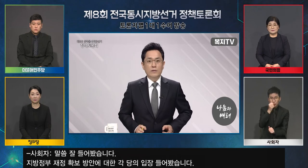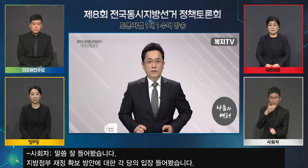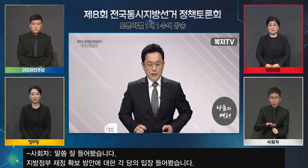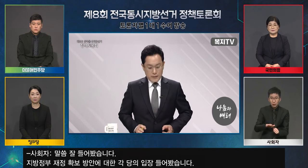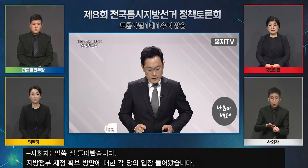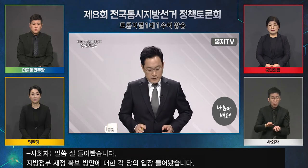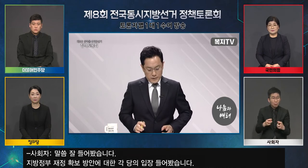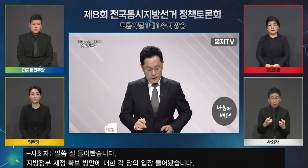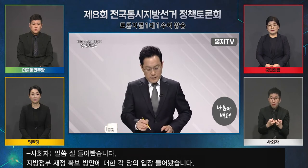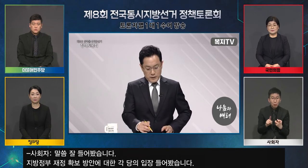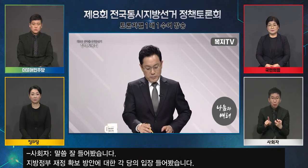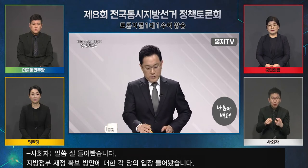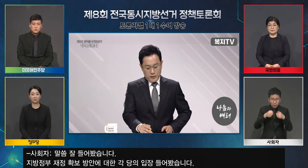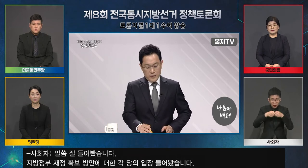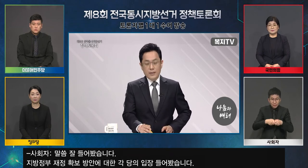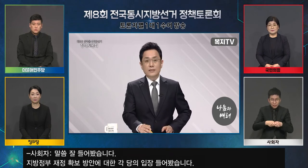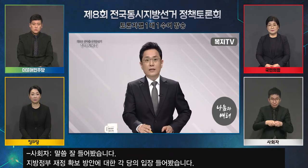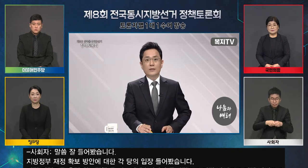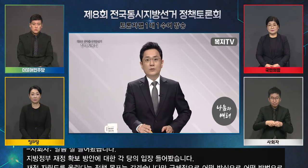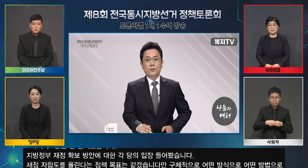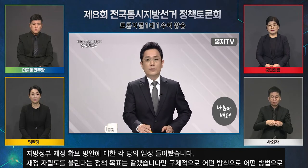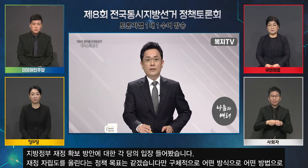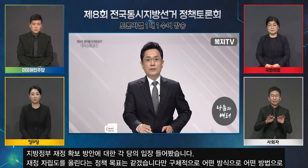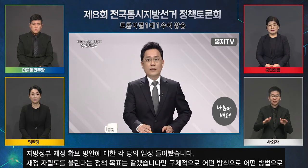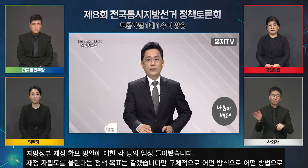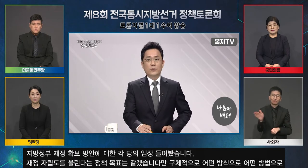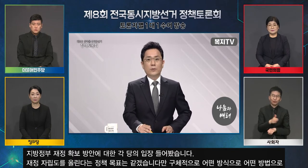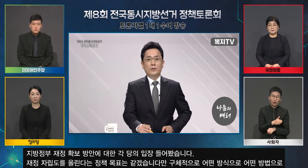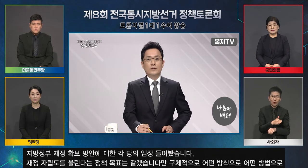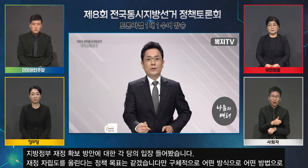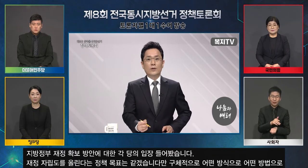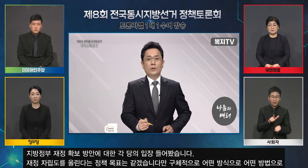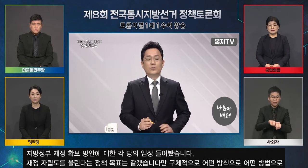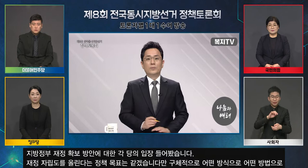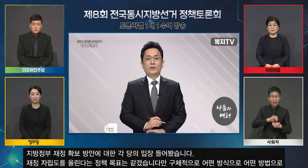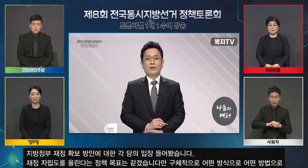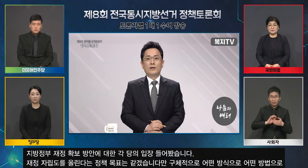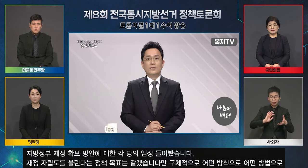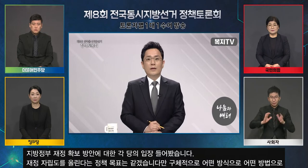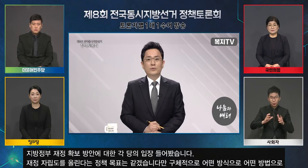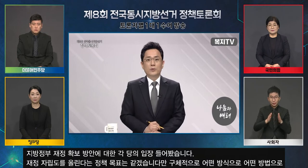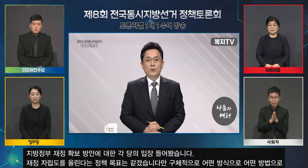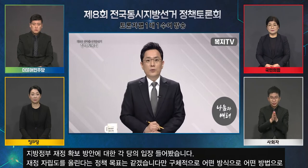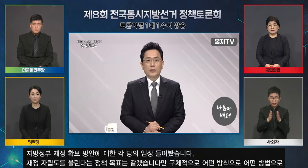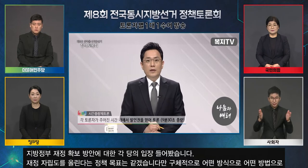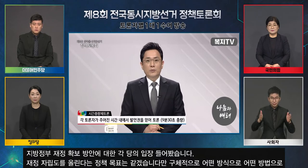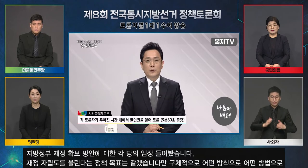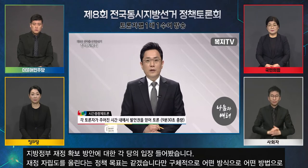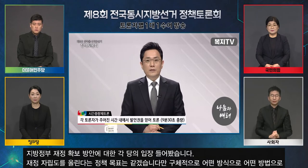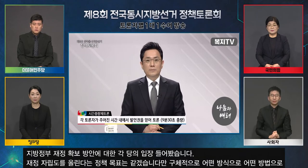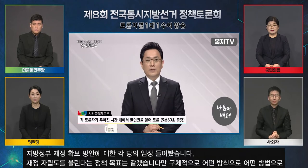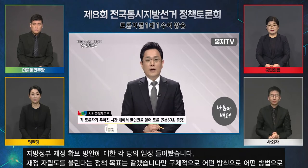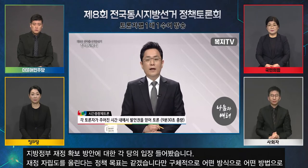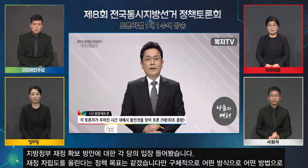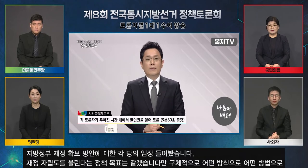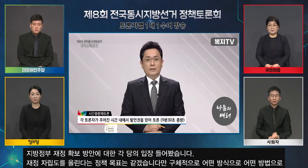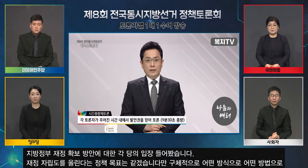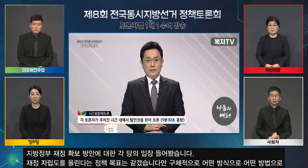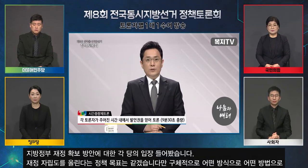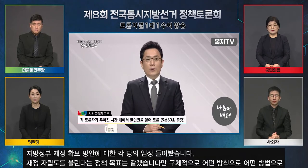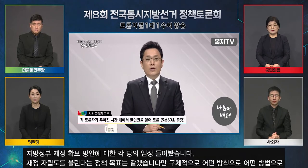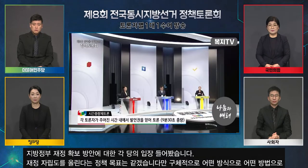방법으로 할 것이냐에 대해서는 지금부터 시간 총장제 토론에서 조금 더 세부적으로 논의해 보도록 하겠습니다.